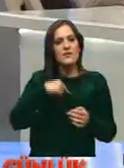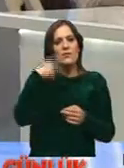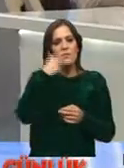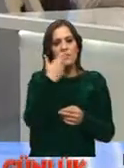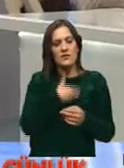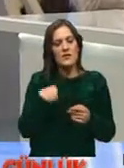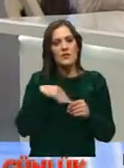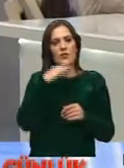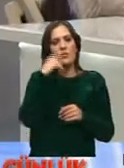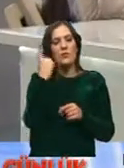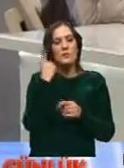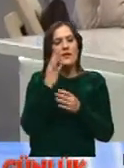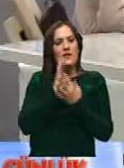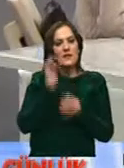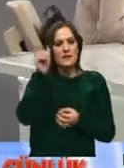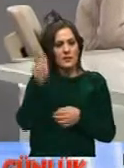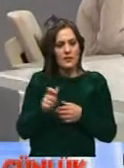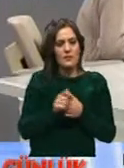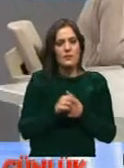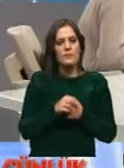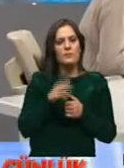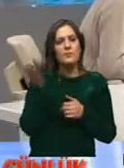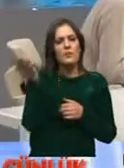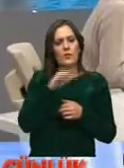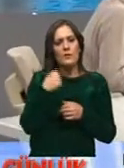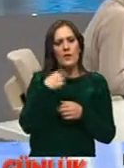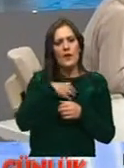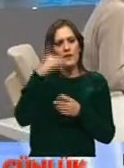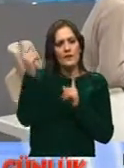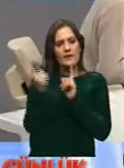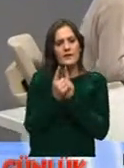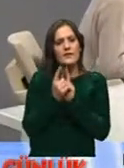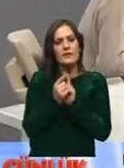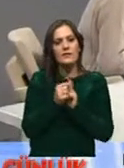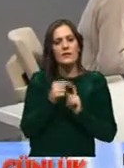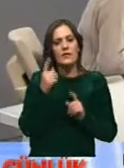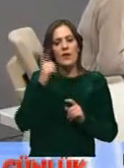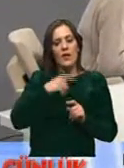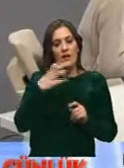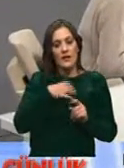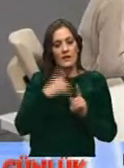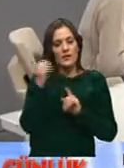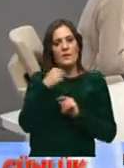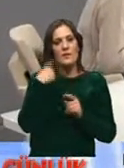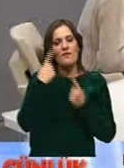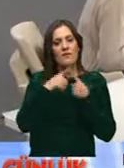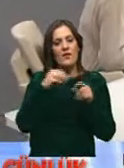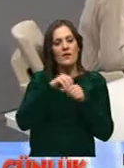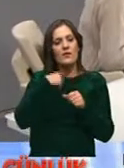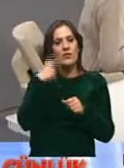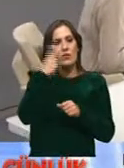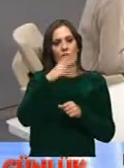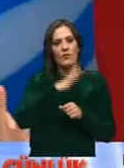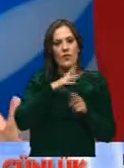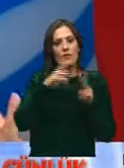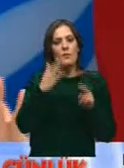müzik sevgisiyle dolu bir insan. Kesinlikle. Öyle değil mi? Daha sonra ben kendisiyle öncülüğünü ettiğim bir farkındalık korosu var.